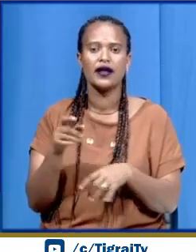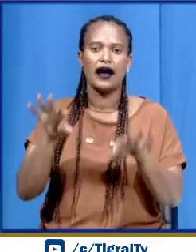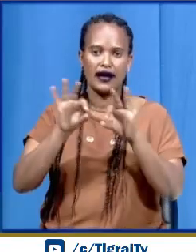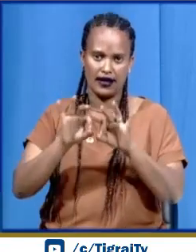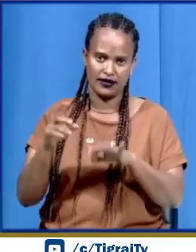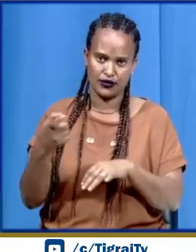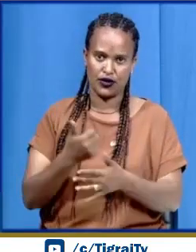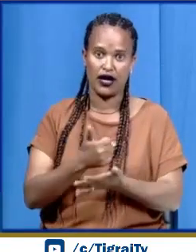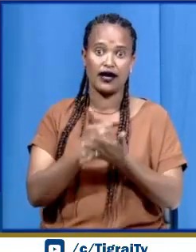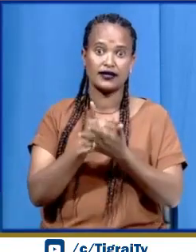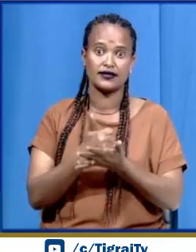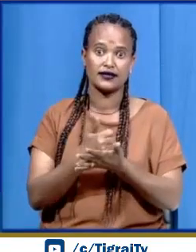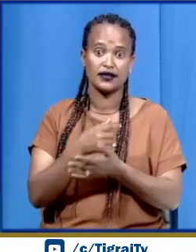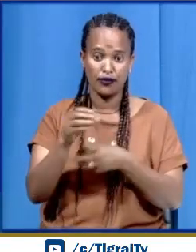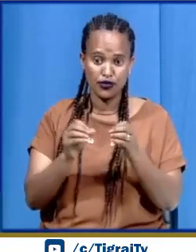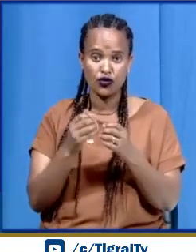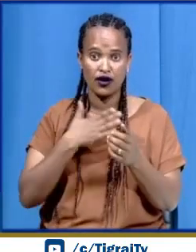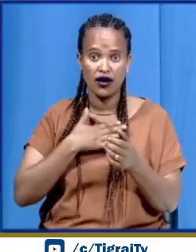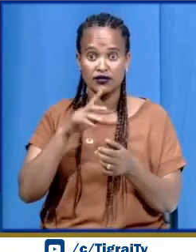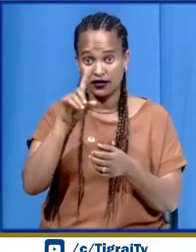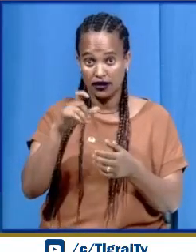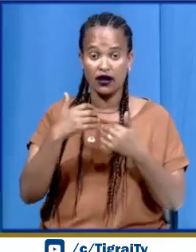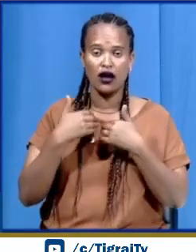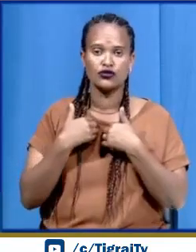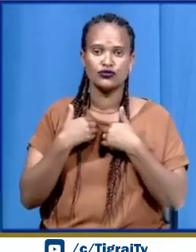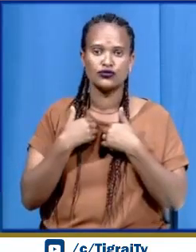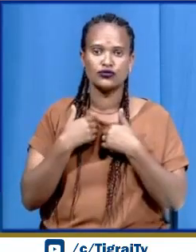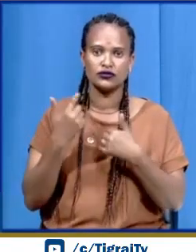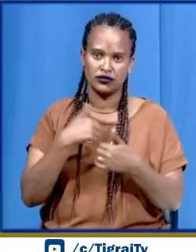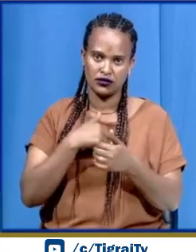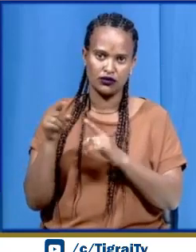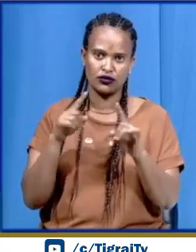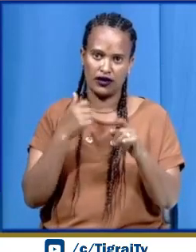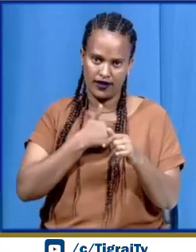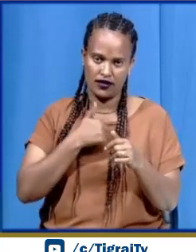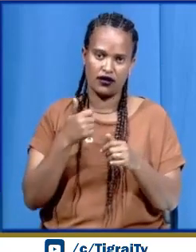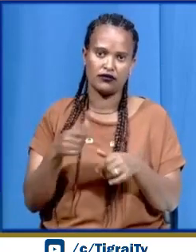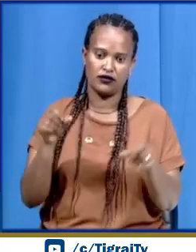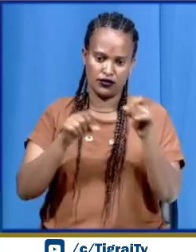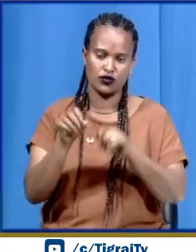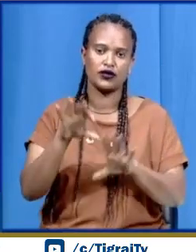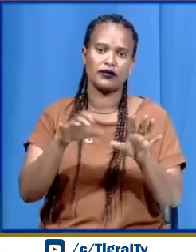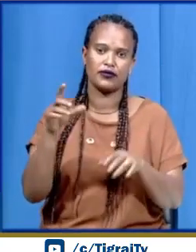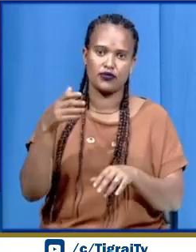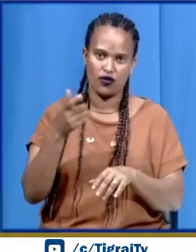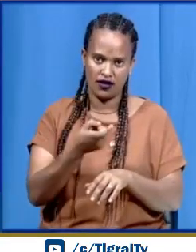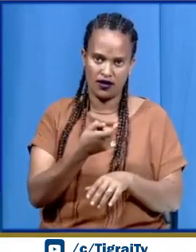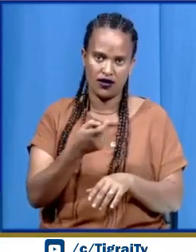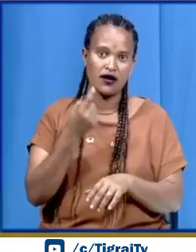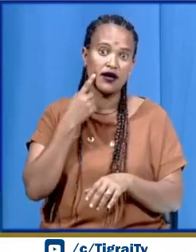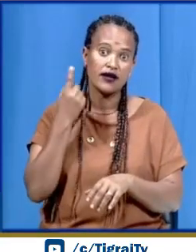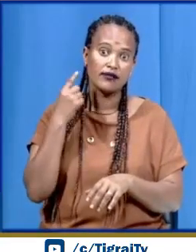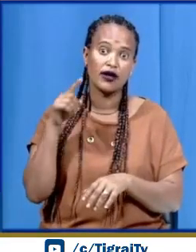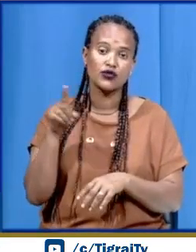ኣላይ ዝበሃል ሓገዛት ካብዚ ቢሮ እዚ ዝሕተት እንድሕረልዩ ኮይኑ ንሕና እውን ናይ ባዕልና ታራ ክንፃወት ምኳና ናይ ትማሊ